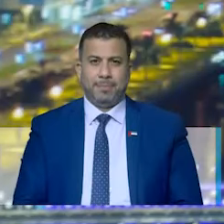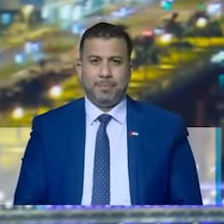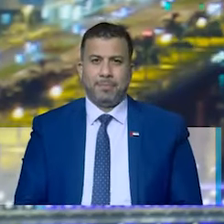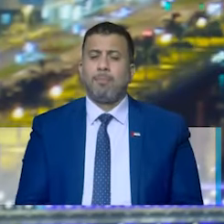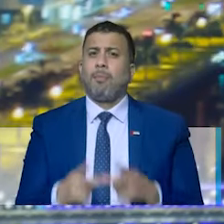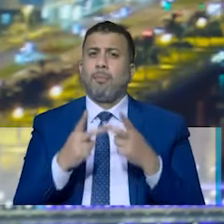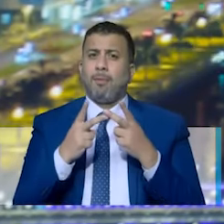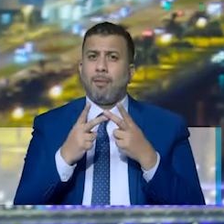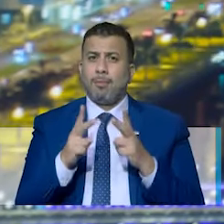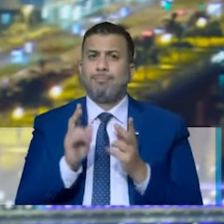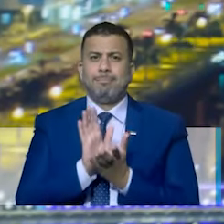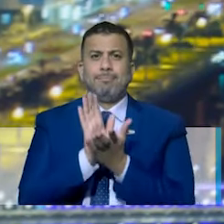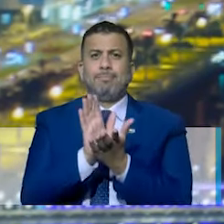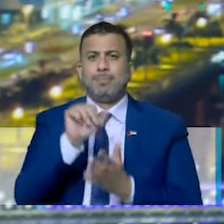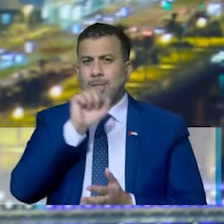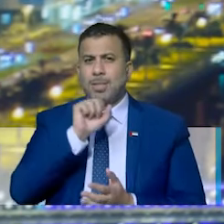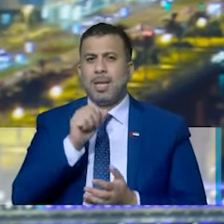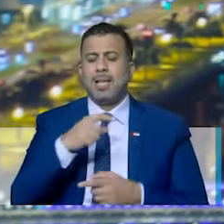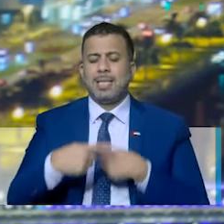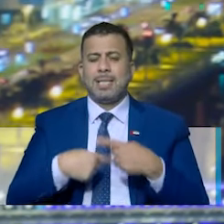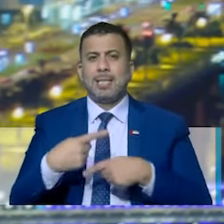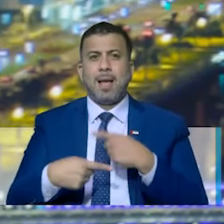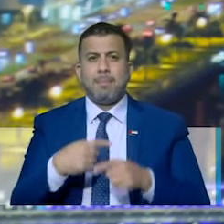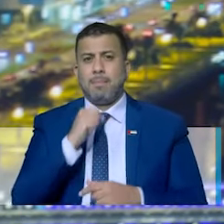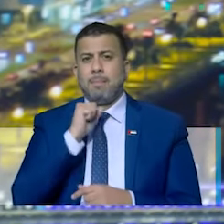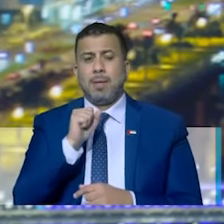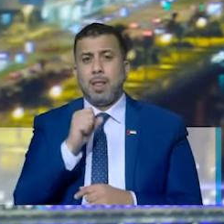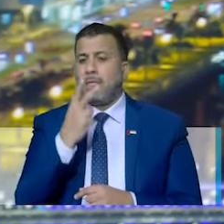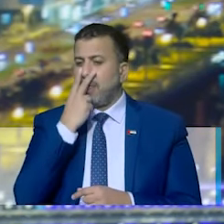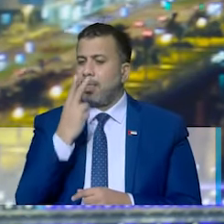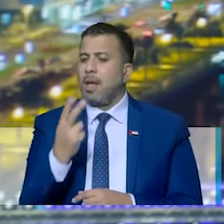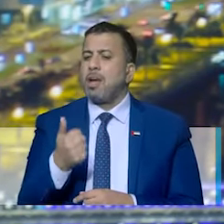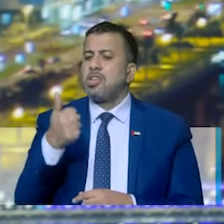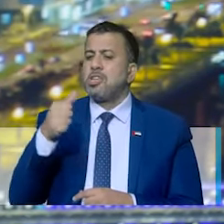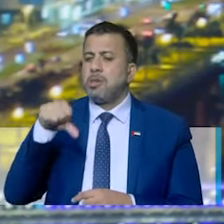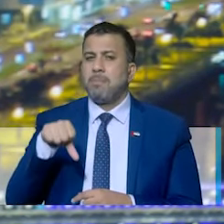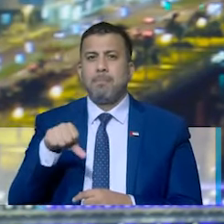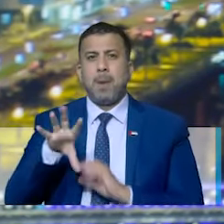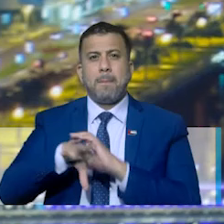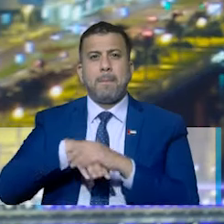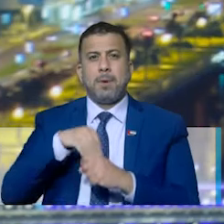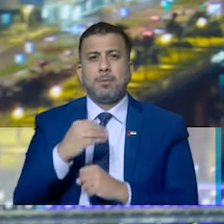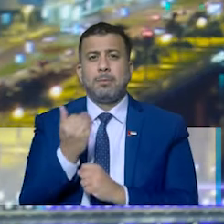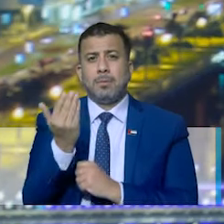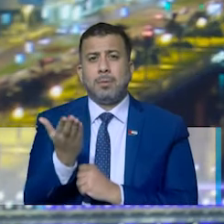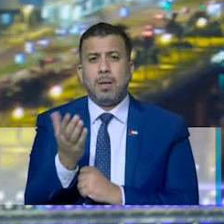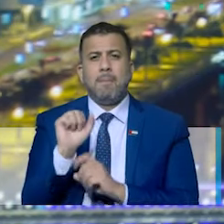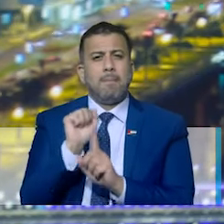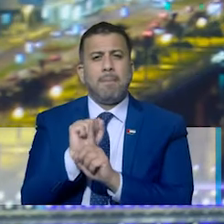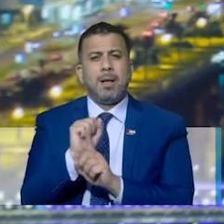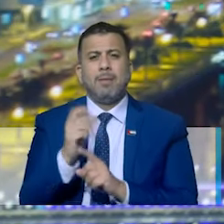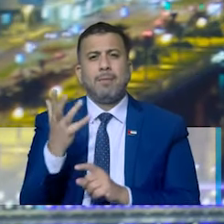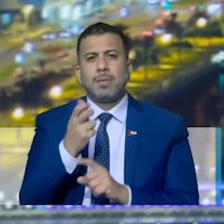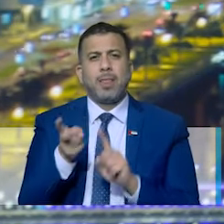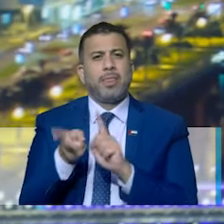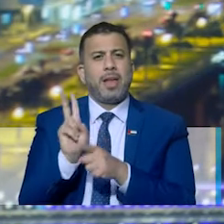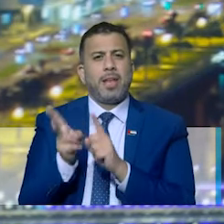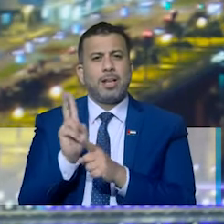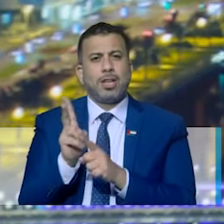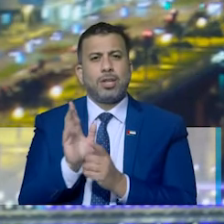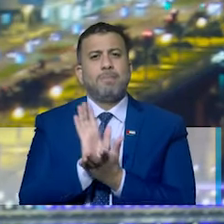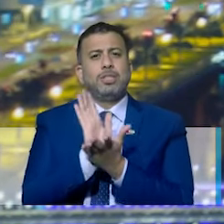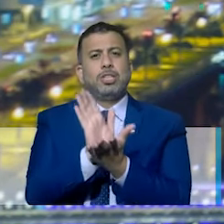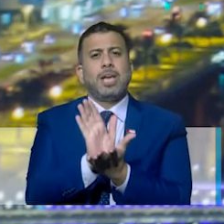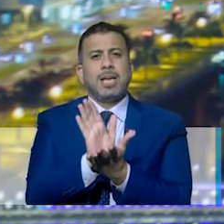اطلقت جائزه الشرقه للاستدامه مرحله تقيييم المشاريع التي تم تقديمها في مختلف مجالات النسخه